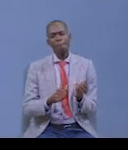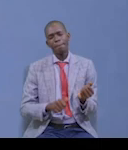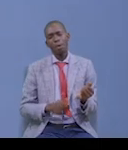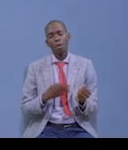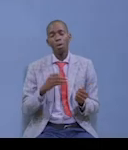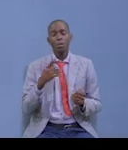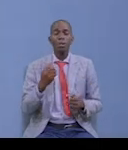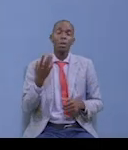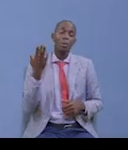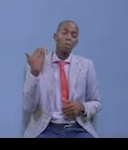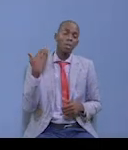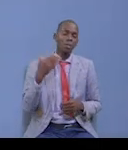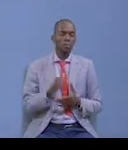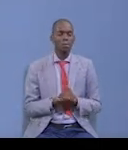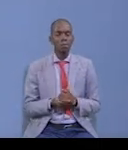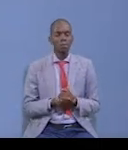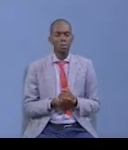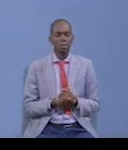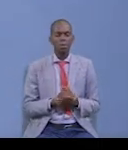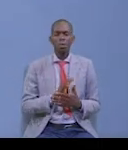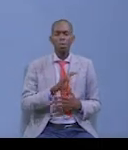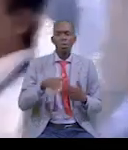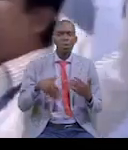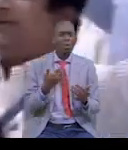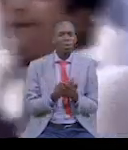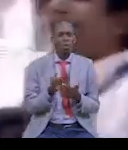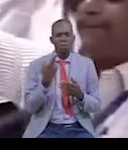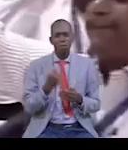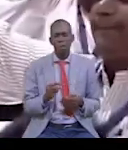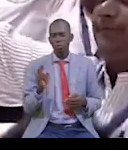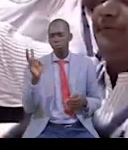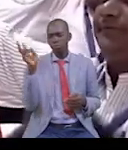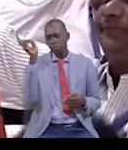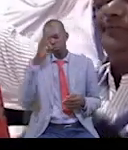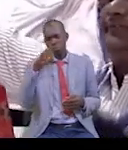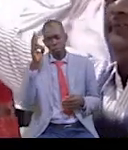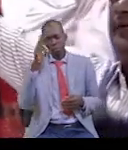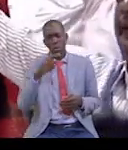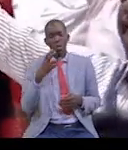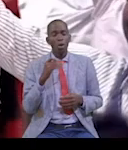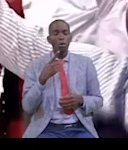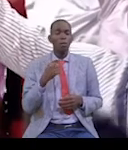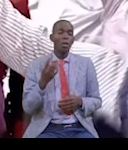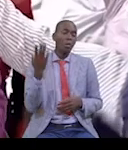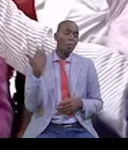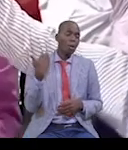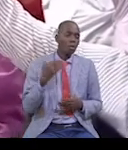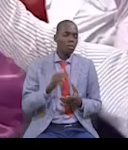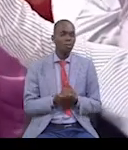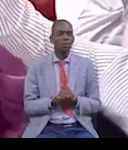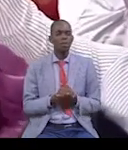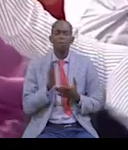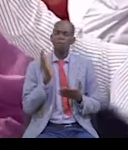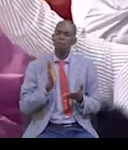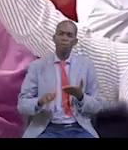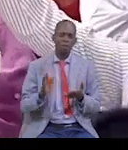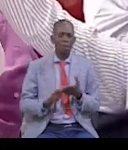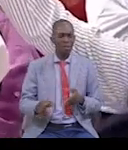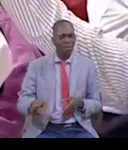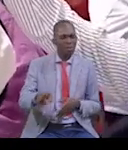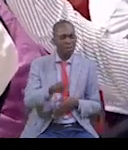past, గత కాలము వెనుకంజ వేసిన విధానం. All the carelessness of the past, గత కాలము నిర్లక్ష్యం. Forgive them